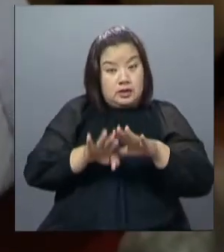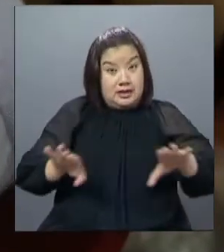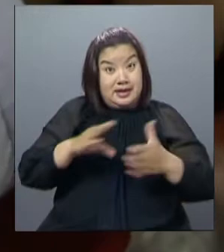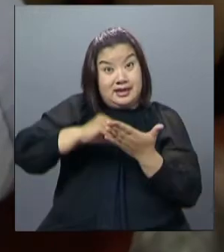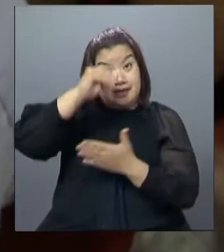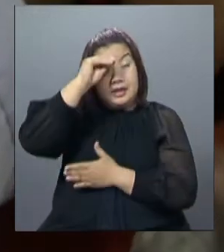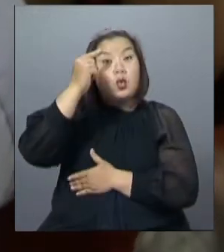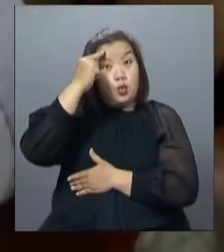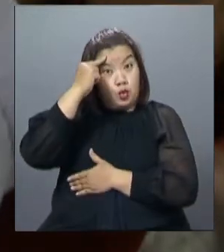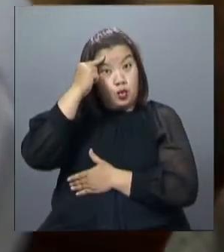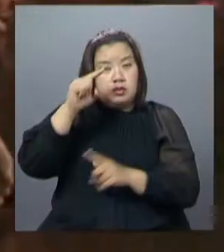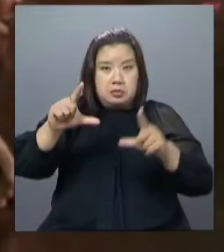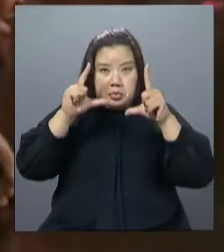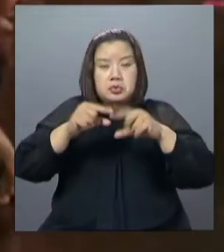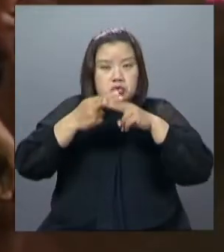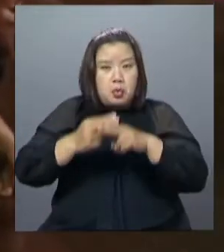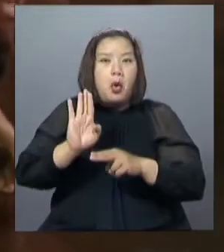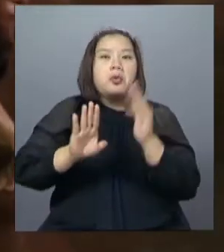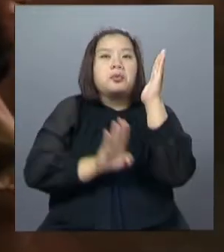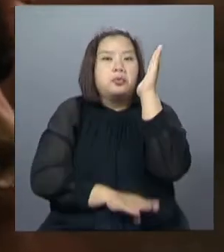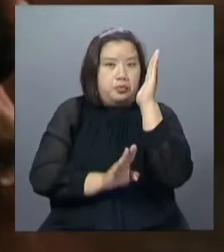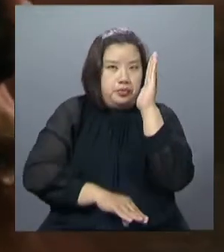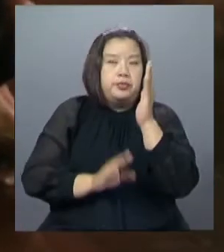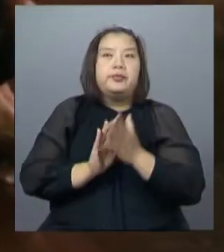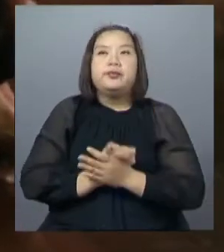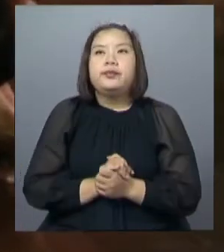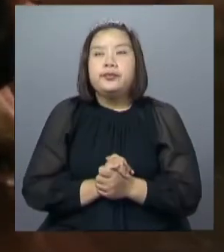อกลักษณ์ของภาคใต้ไว้